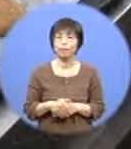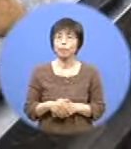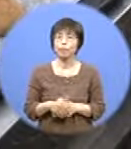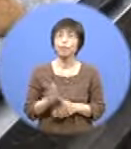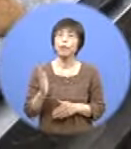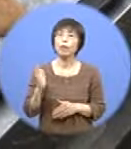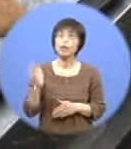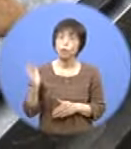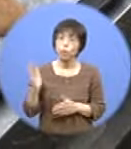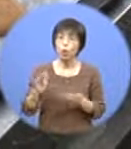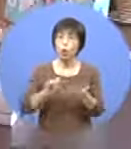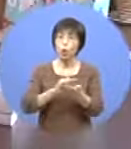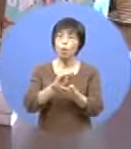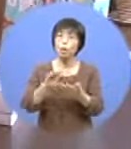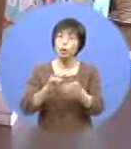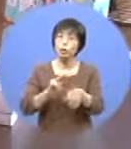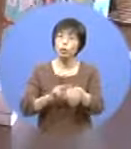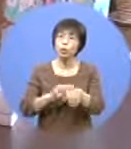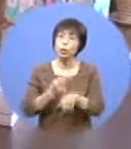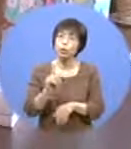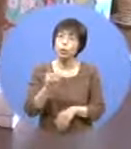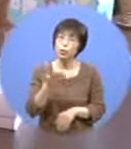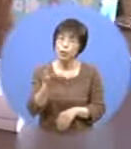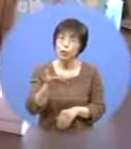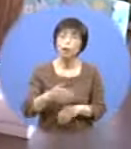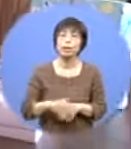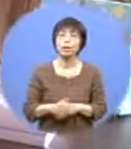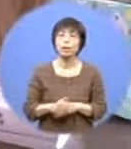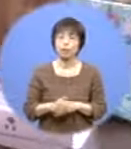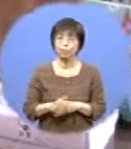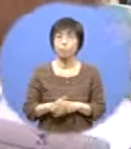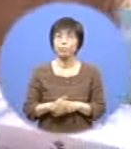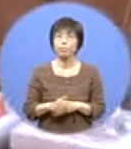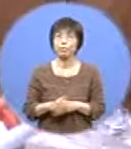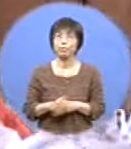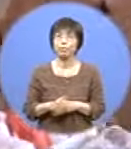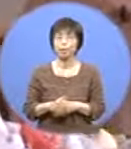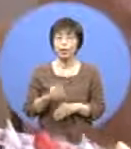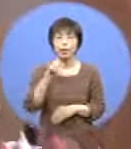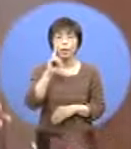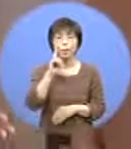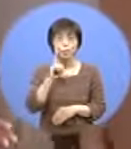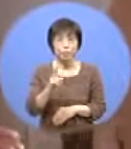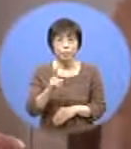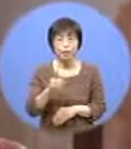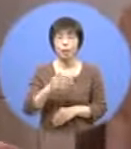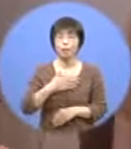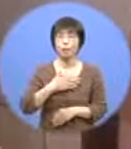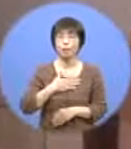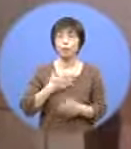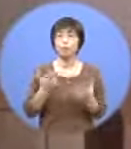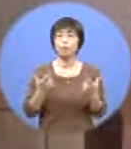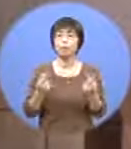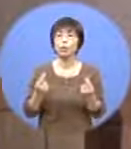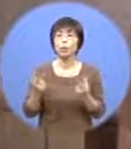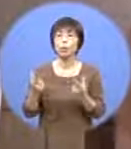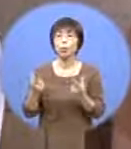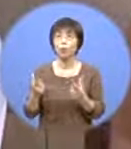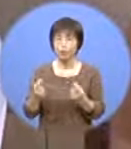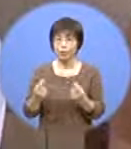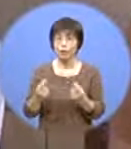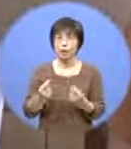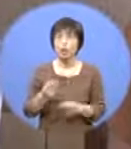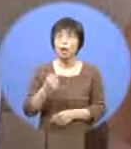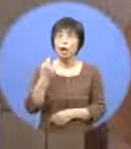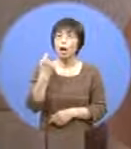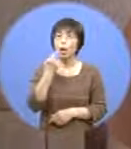この統計まんじゅう、特徴を教えてください。 そうですね、やっぱりパッて見て分かっていただけると思うんですけれども、この紅